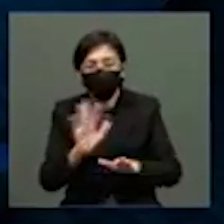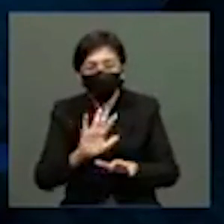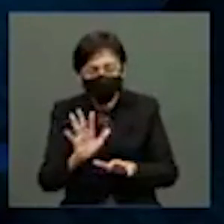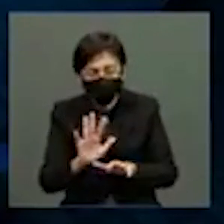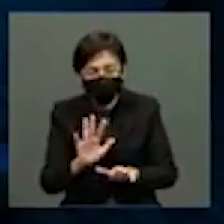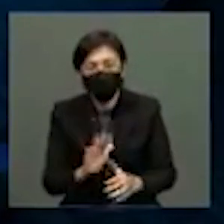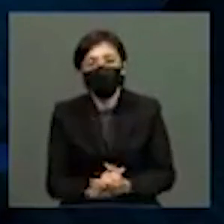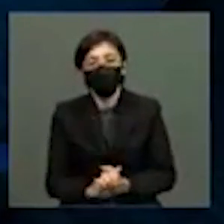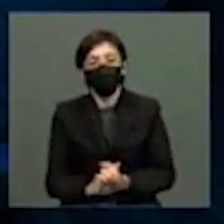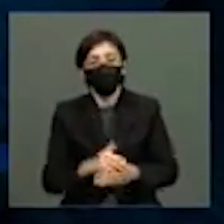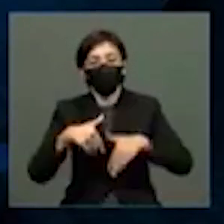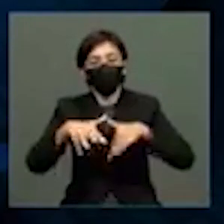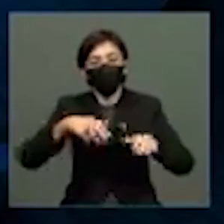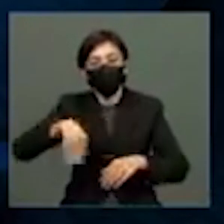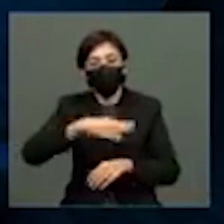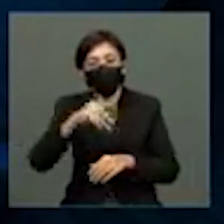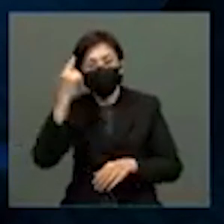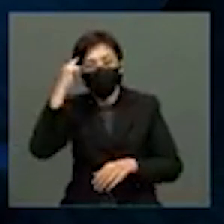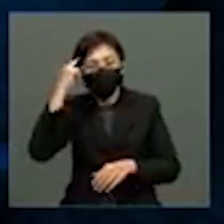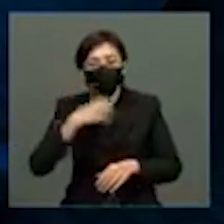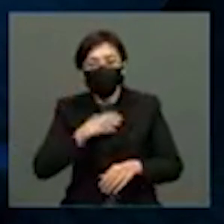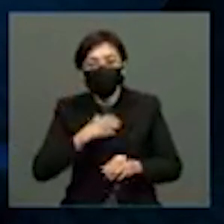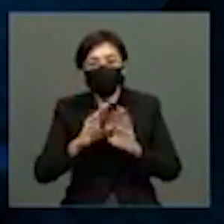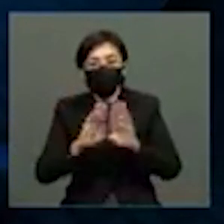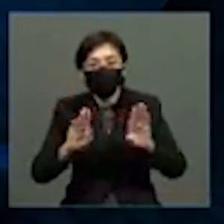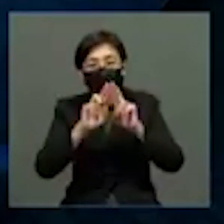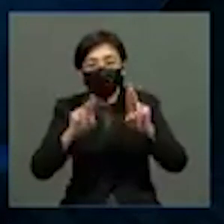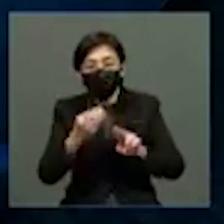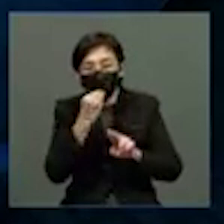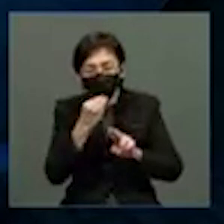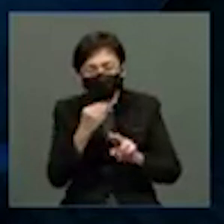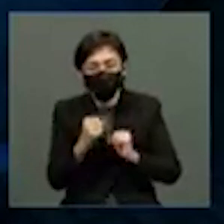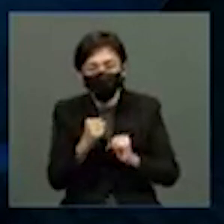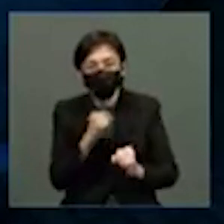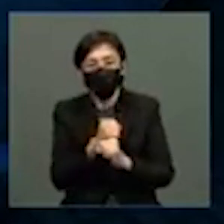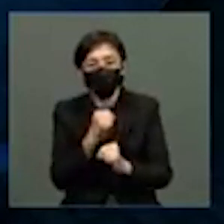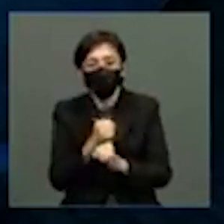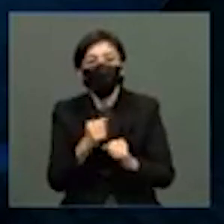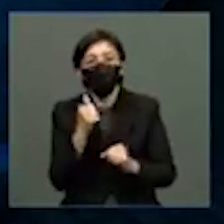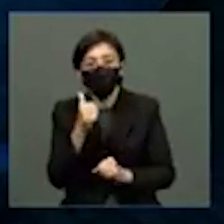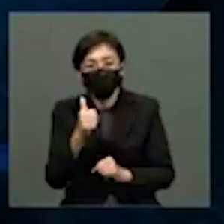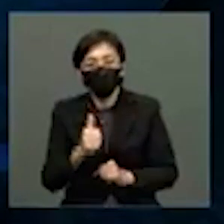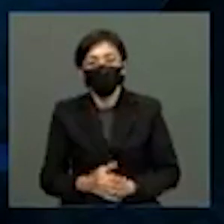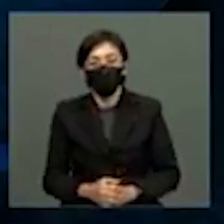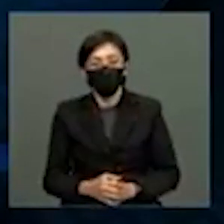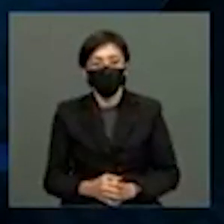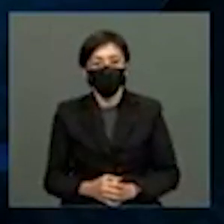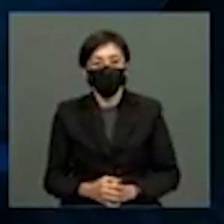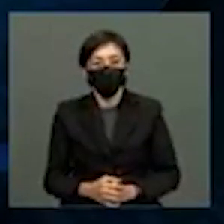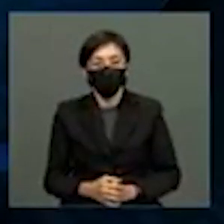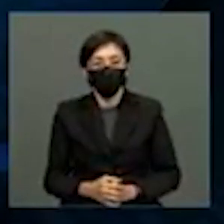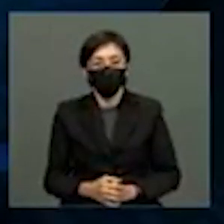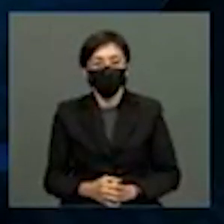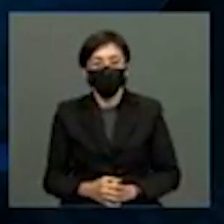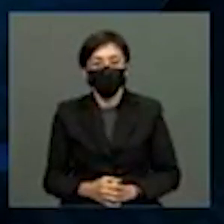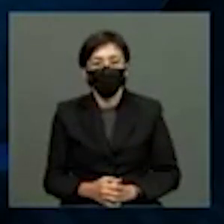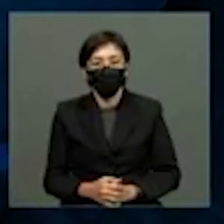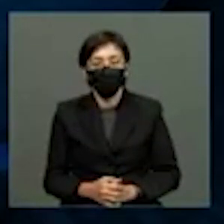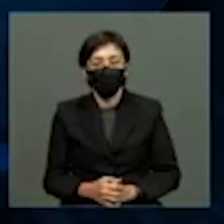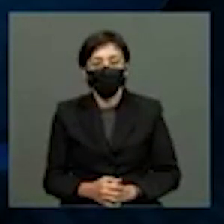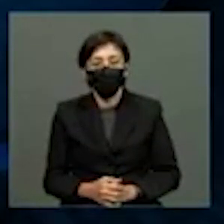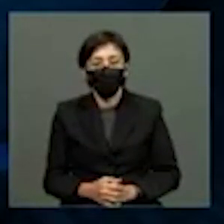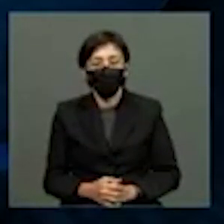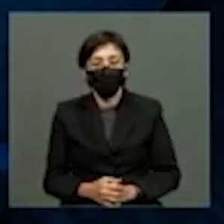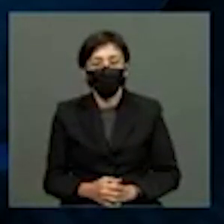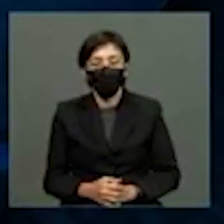ามสิ่งที่ทุกคนมุ่งหวังก็จะต้องดำเนินการไปให้ได้ที่สุดแล้วท่านผอ.ส